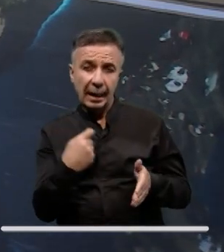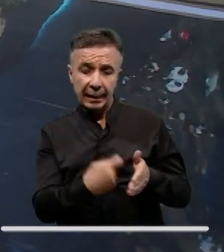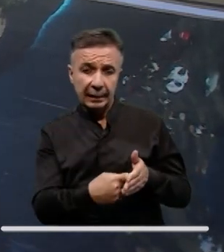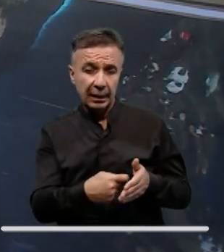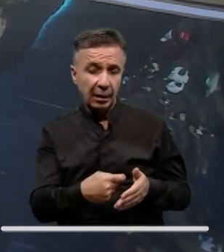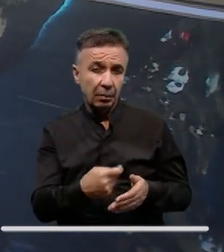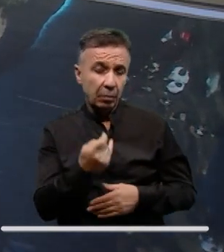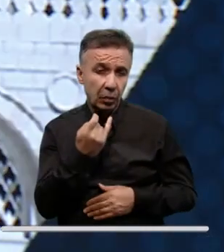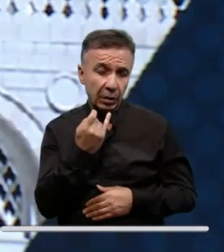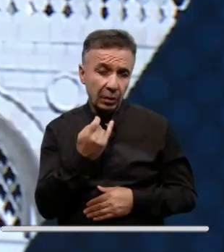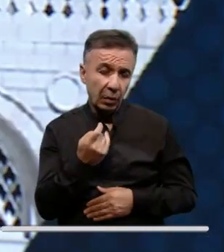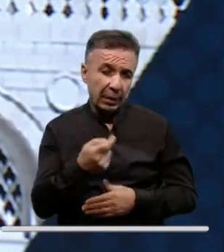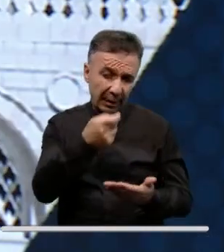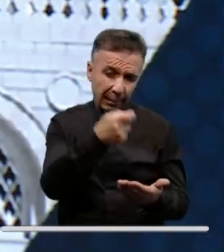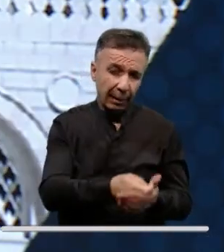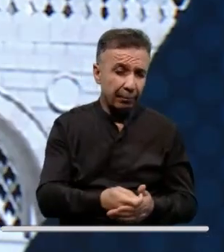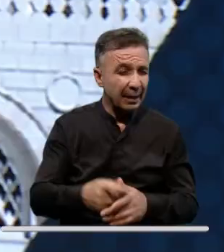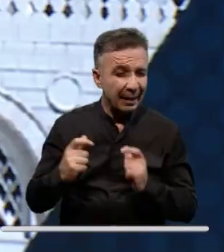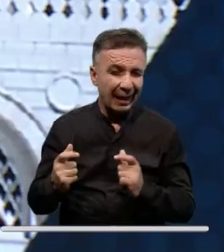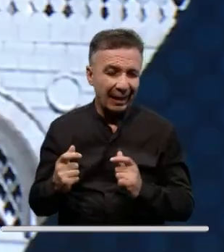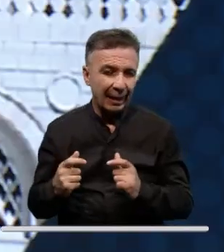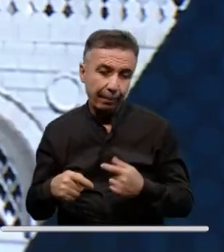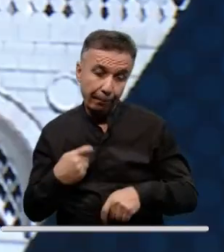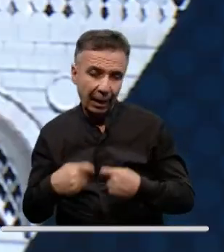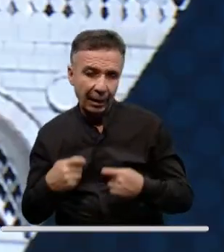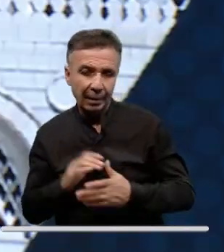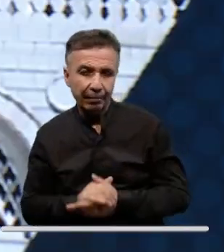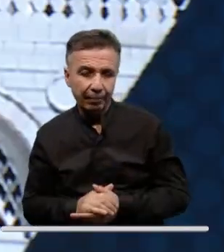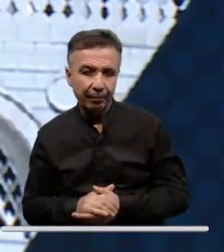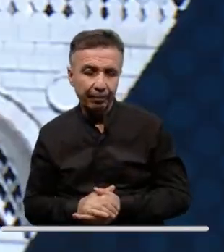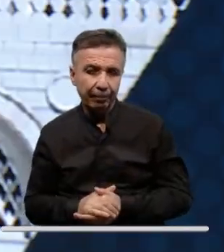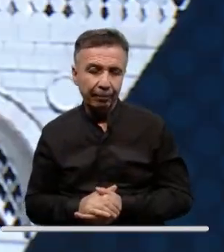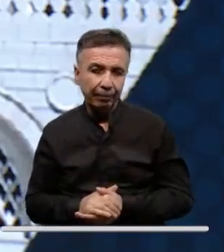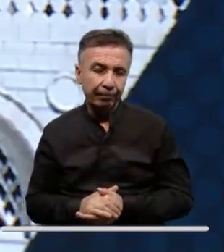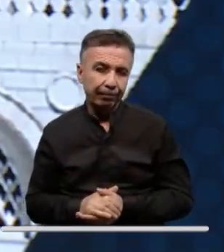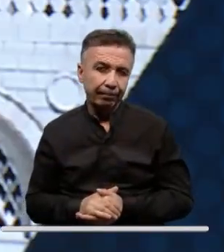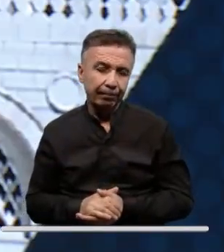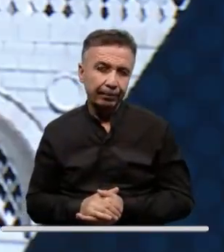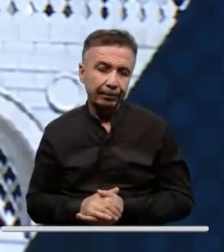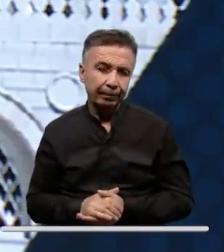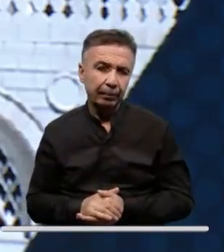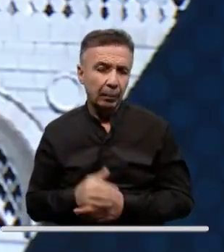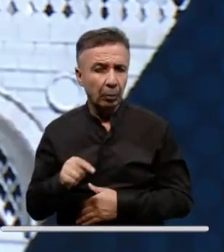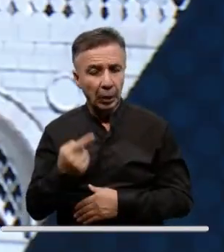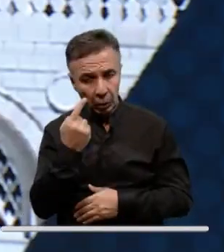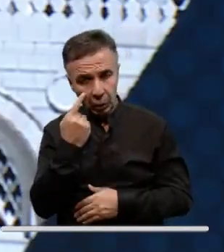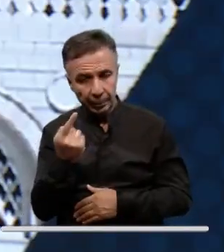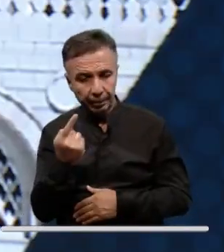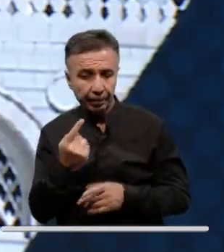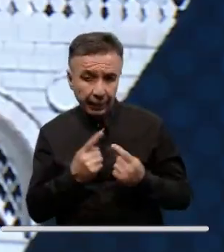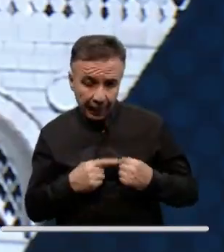yapan bir kuruluş olmakta yani borcu üstlenen bir kuruluş olmakta eee buna göre